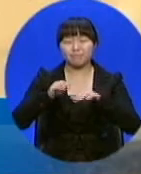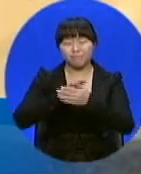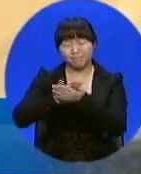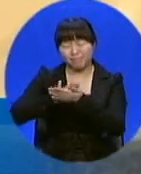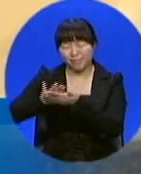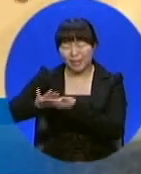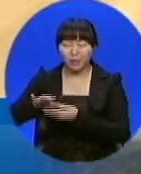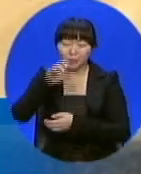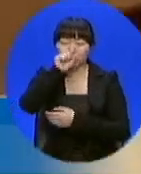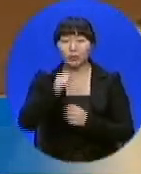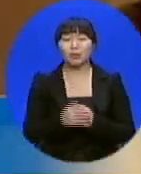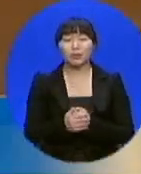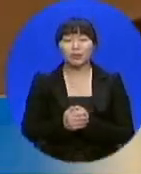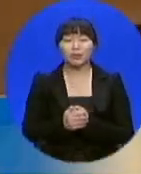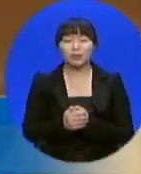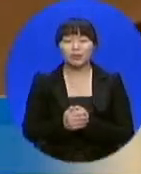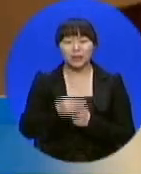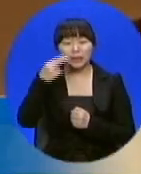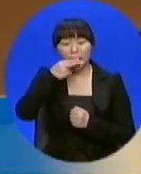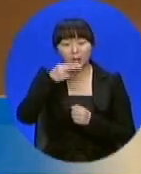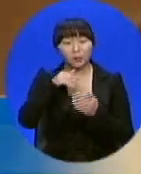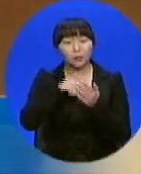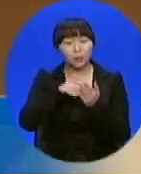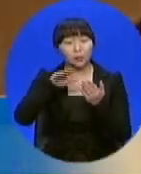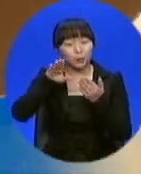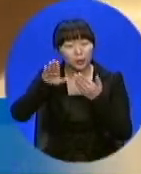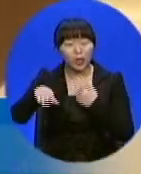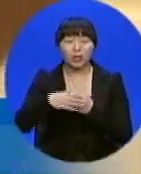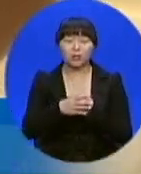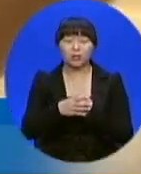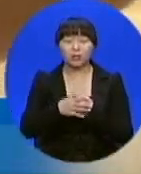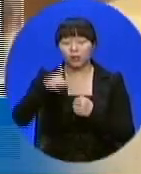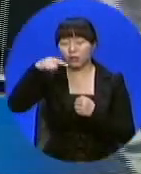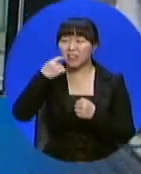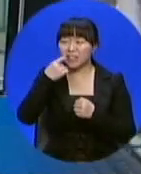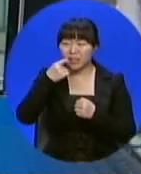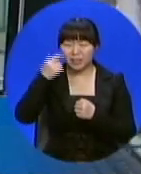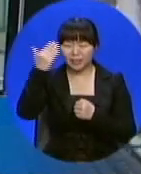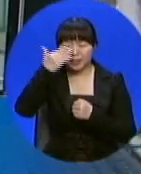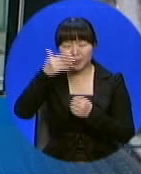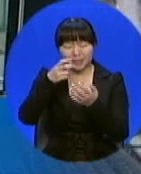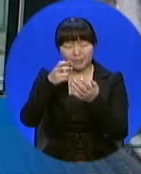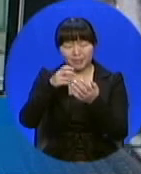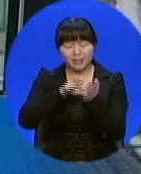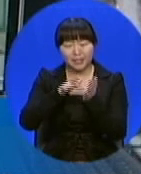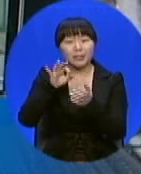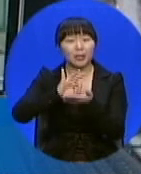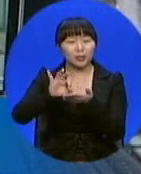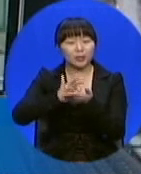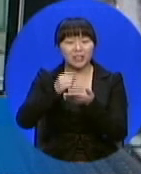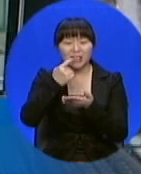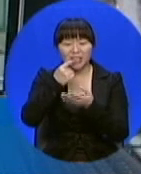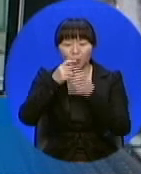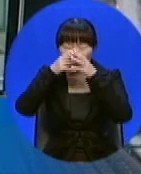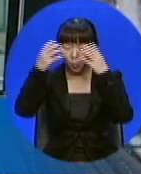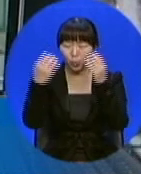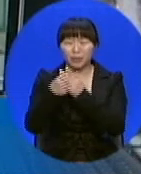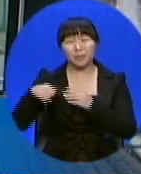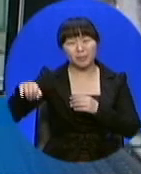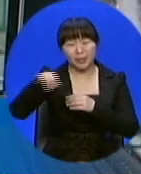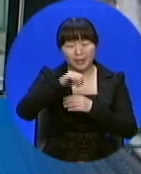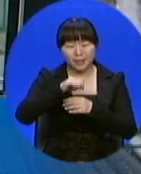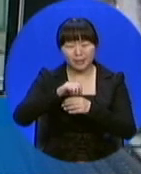있도록 노력하셔야 되고요. 이제 양치질을 하고 난 이후에 이제 구강 청결제를 사용을 해서 이제 구강 점막에 있는 이제 세균을